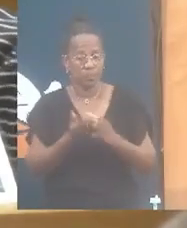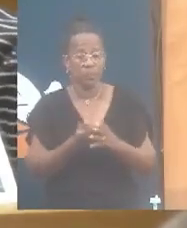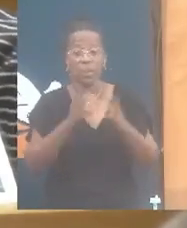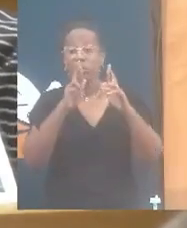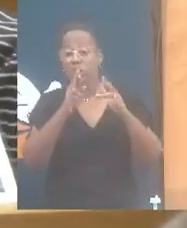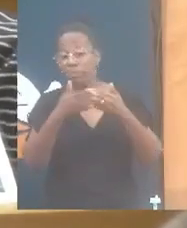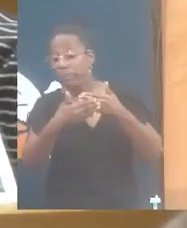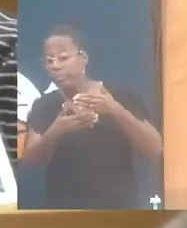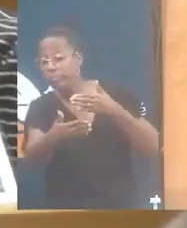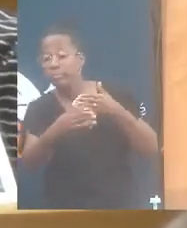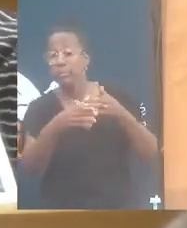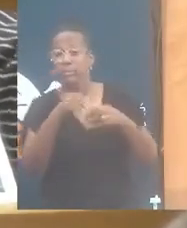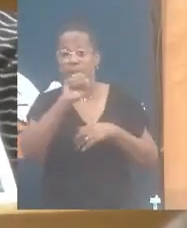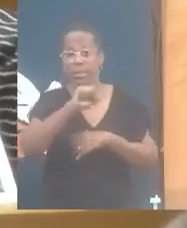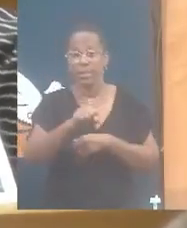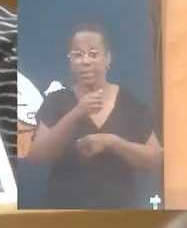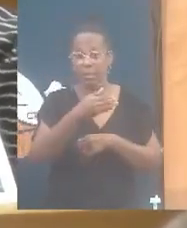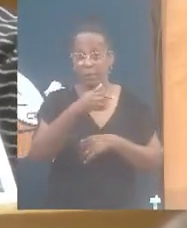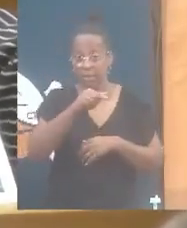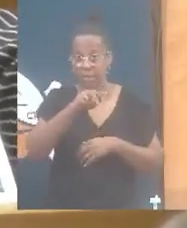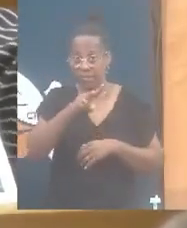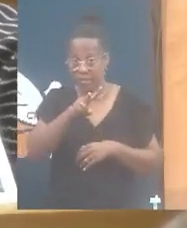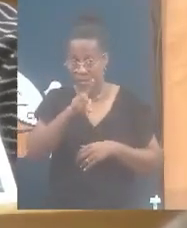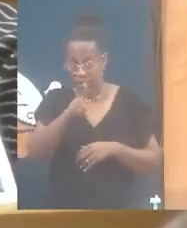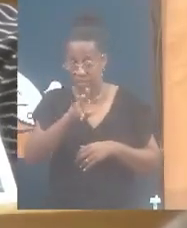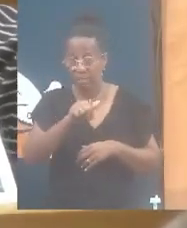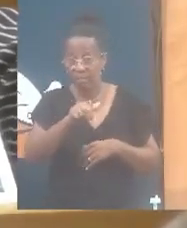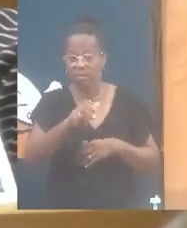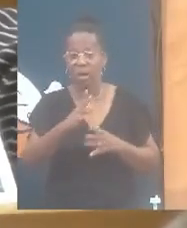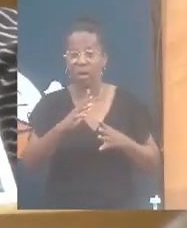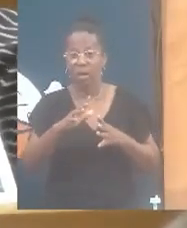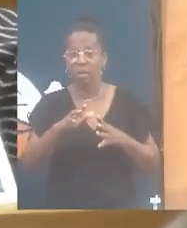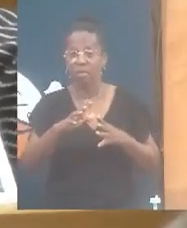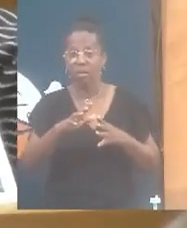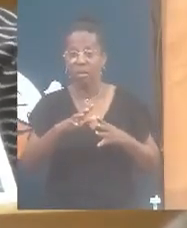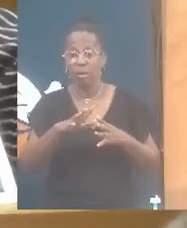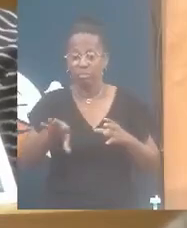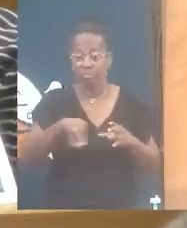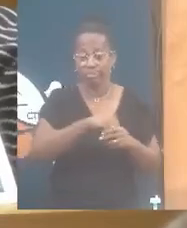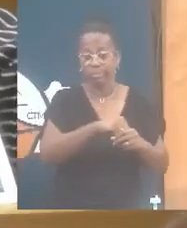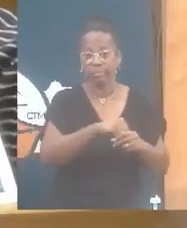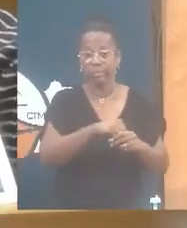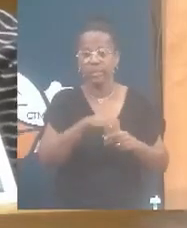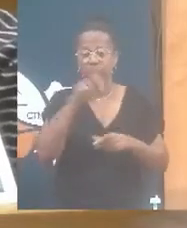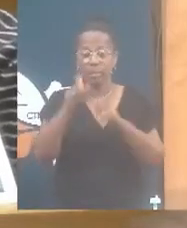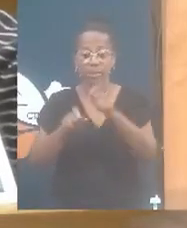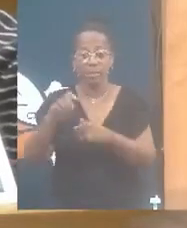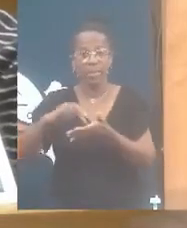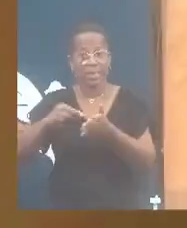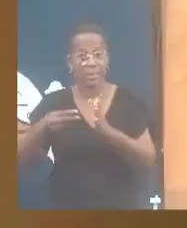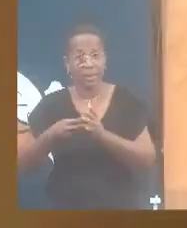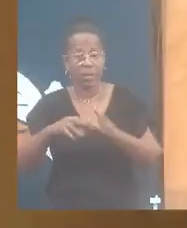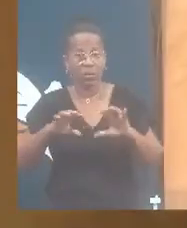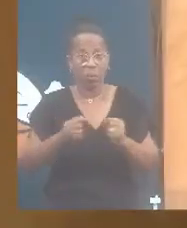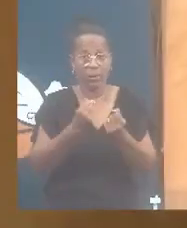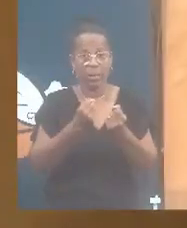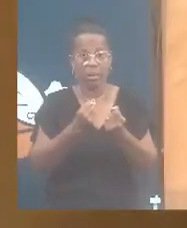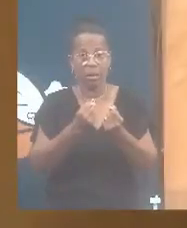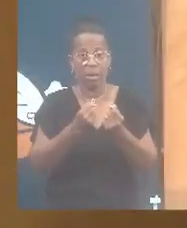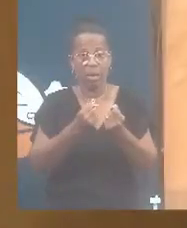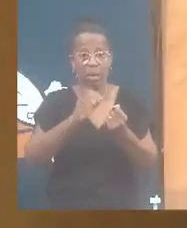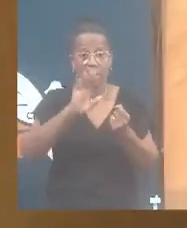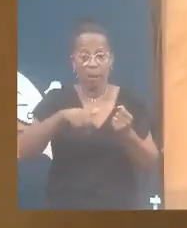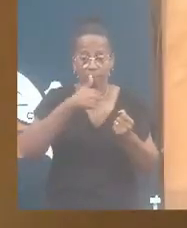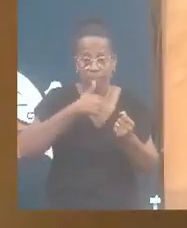le SMTVD va se doter de techniciens compétents pour qu'il ne soit pas toujours obligé d'être aidé par la